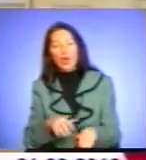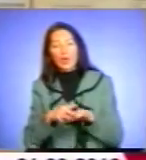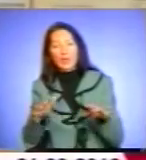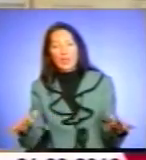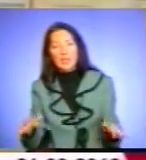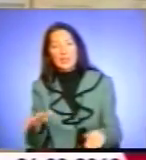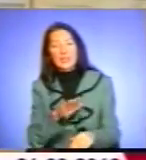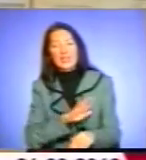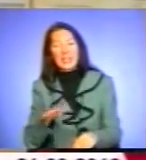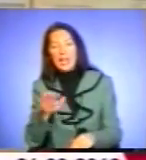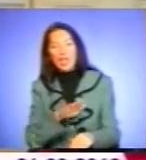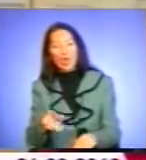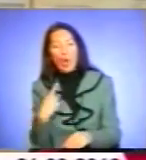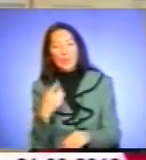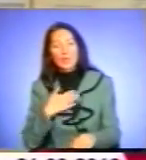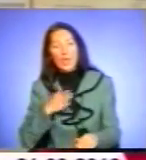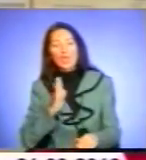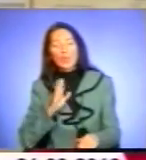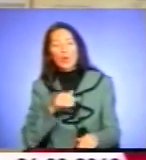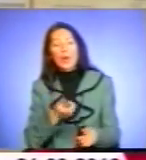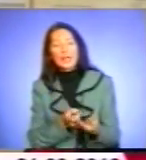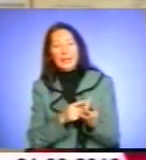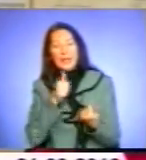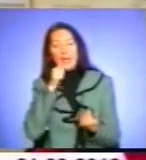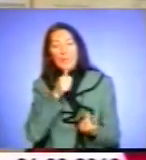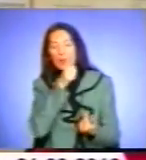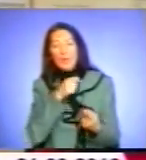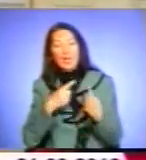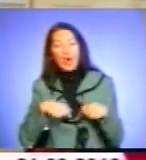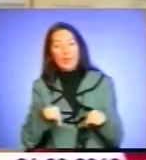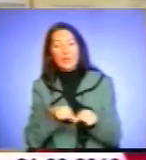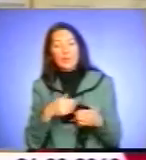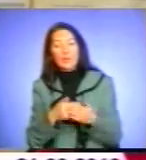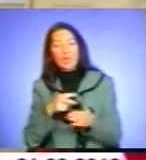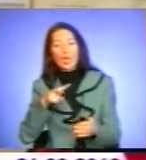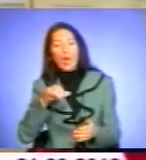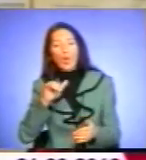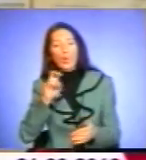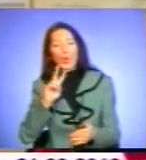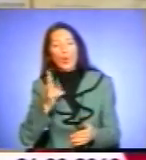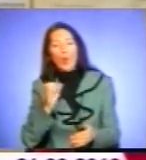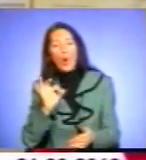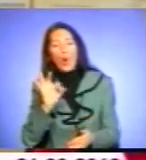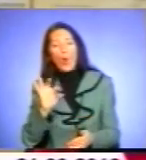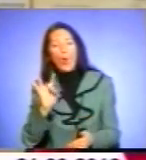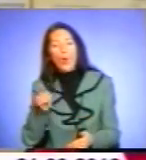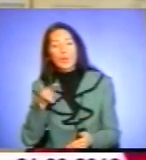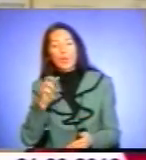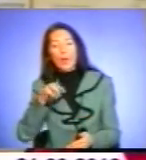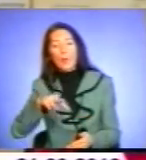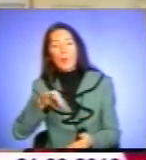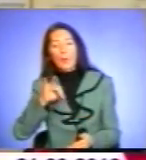нас були декілька підпільних організацій, зокрема ВУЙКО, ОРТ, ОРТ Мишковичі,